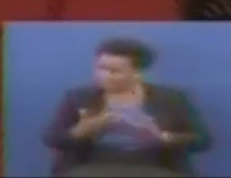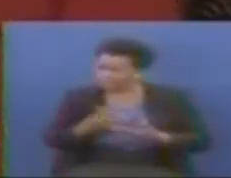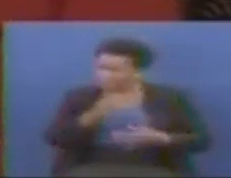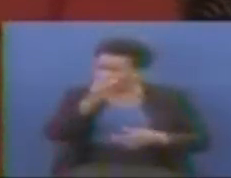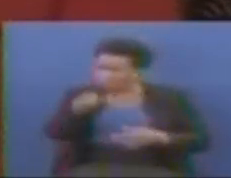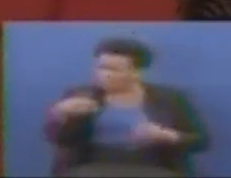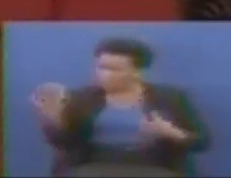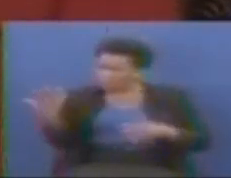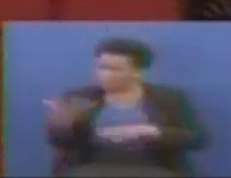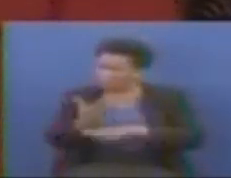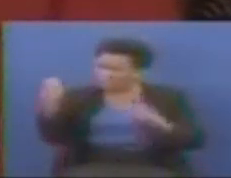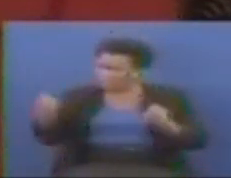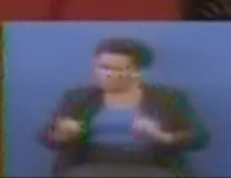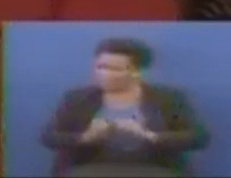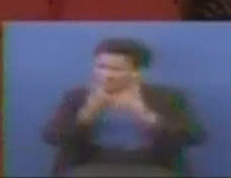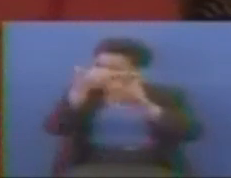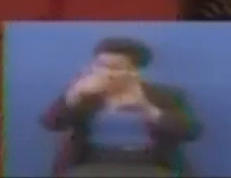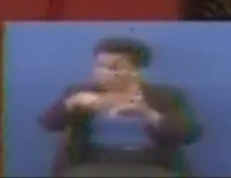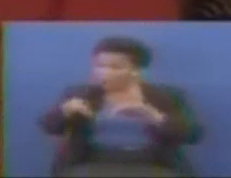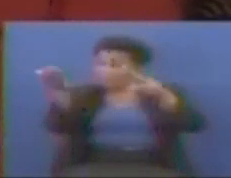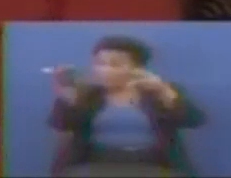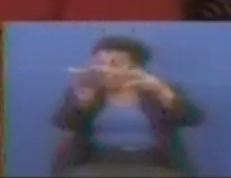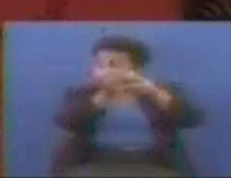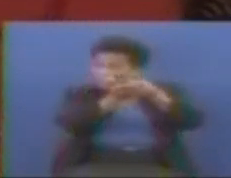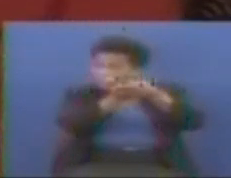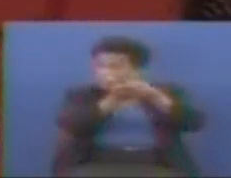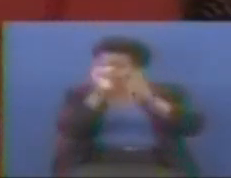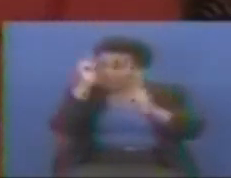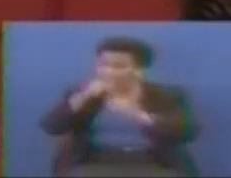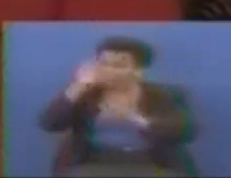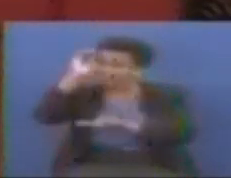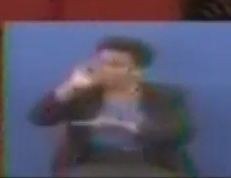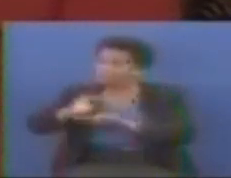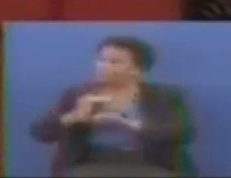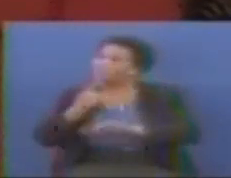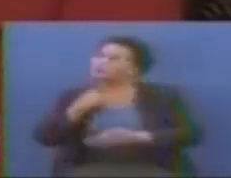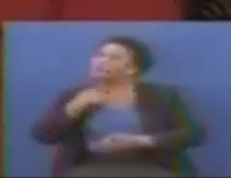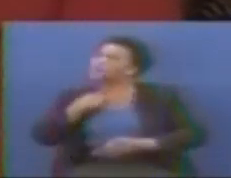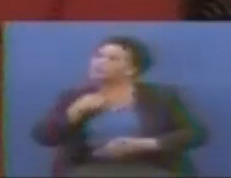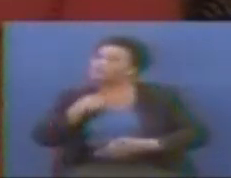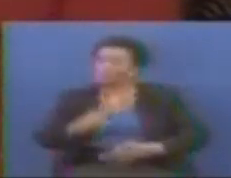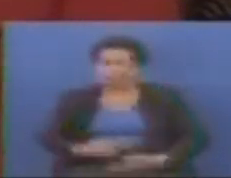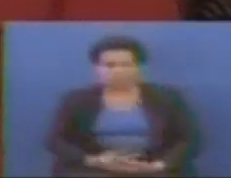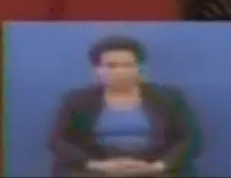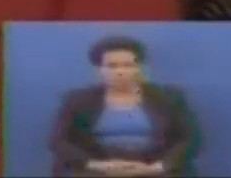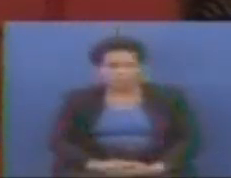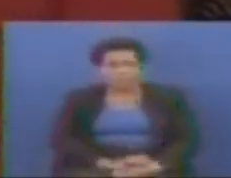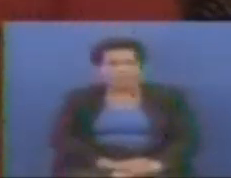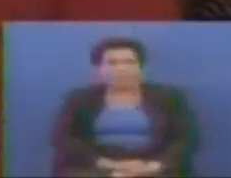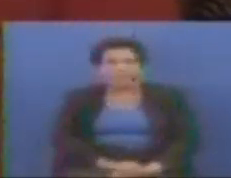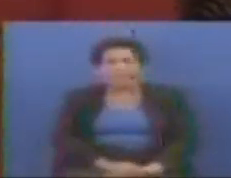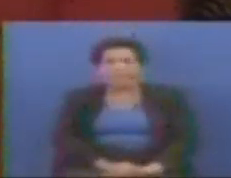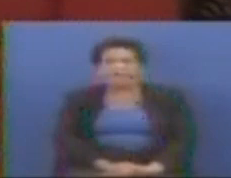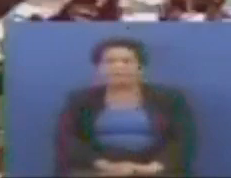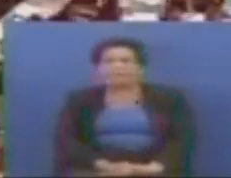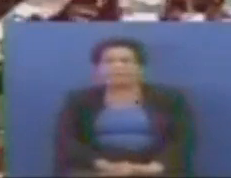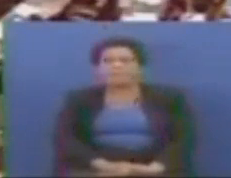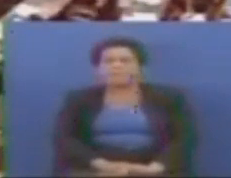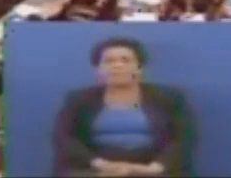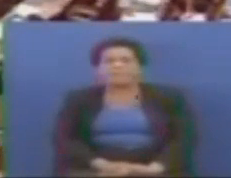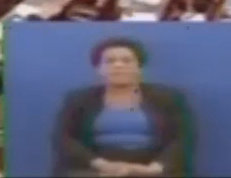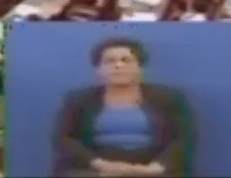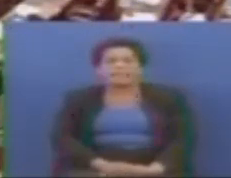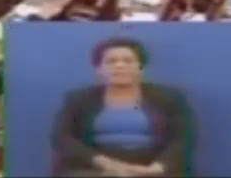yeye ametoa mfano wa hii zebra cross. Ni kwamba utaratibu wake, unatakiwa unapofika kwenye zebra cross unaangalia